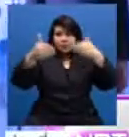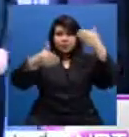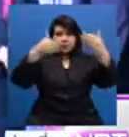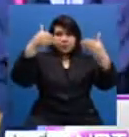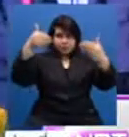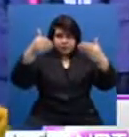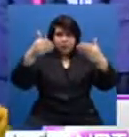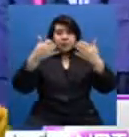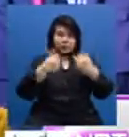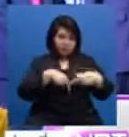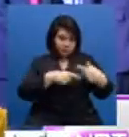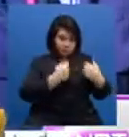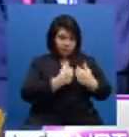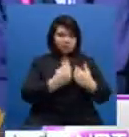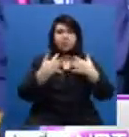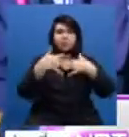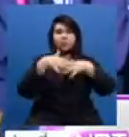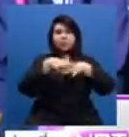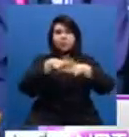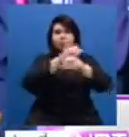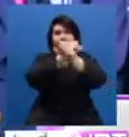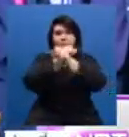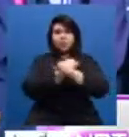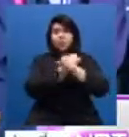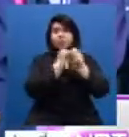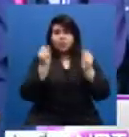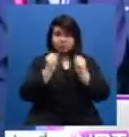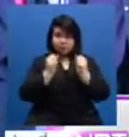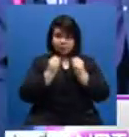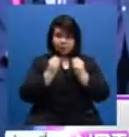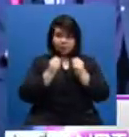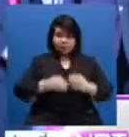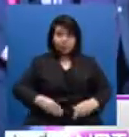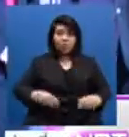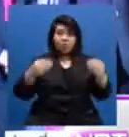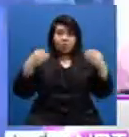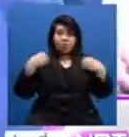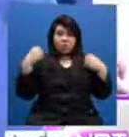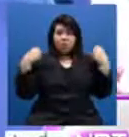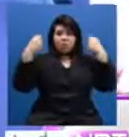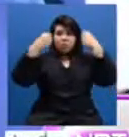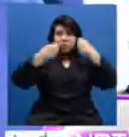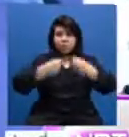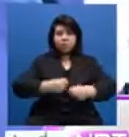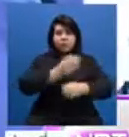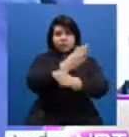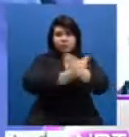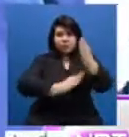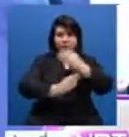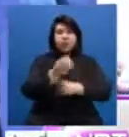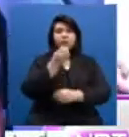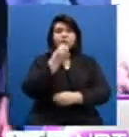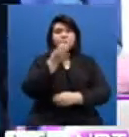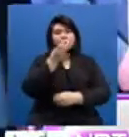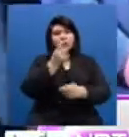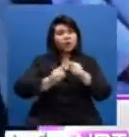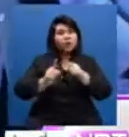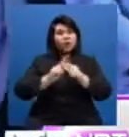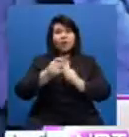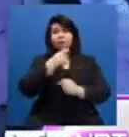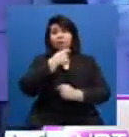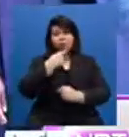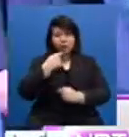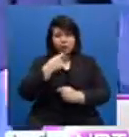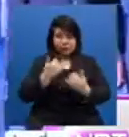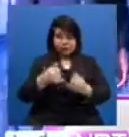ประชาสัมพันธ์รวมน้ำใจต้านภัยหนาวเปิดรับบริจาคผ้าห่มเสื้อกันหนาวอาหารแห้งและทุนการศึกษาที่สถานีวิทยุ